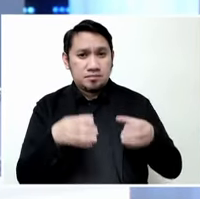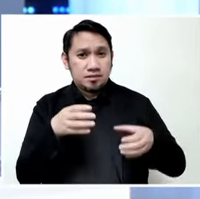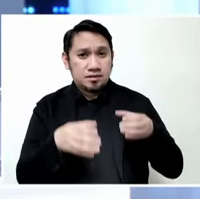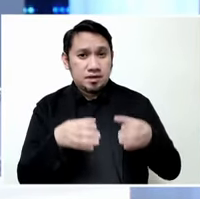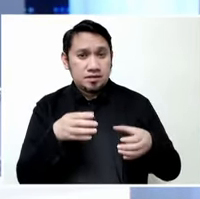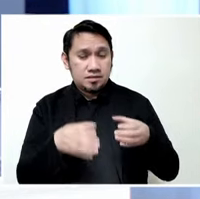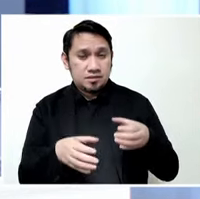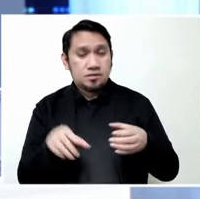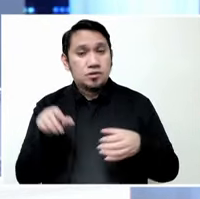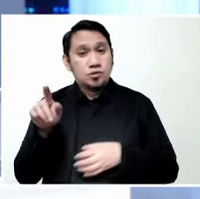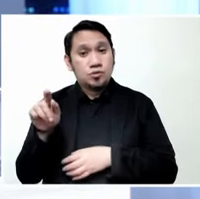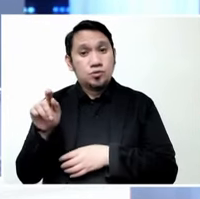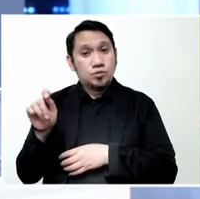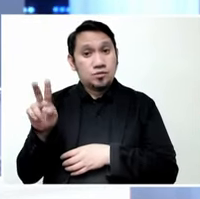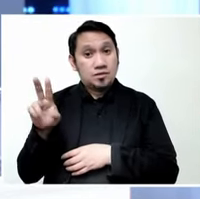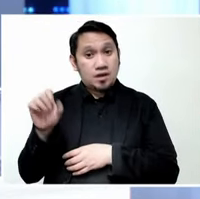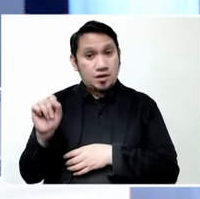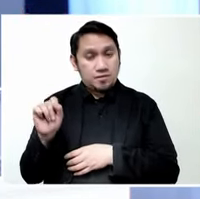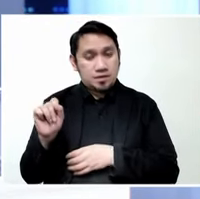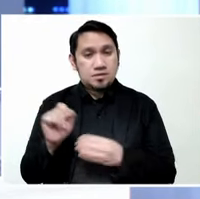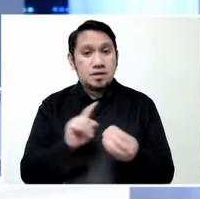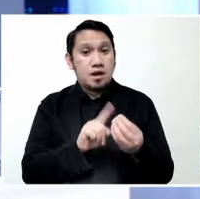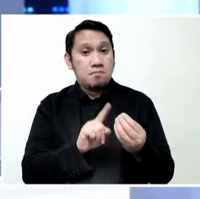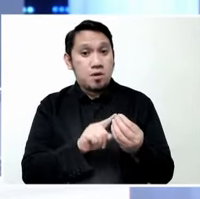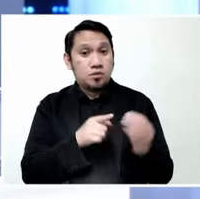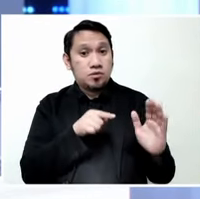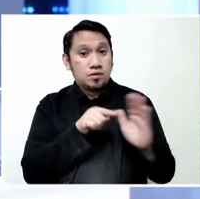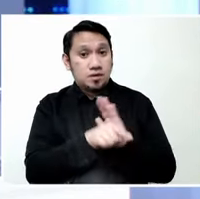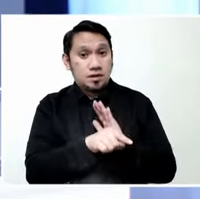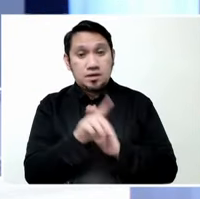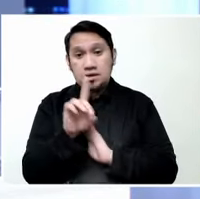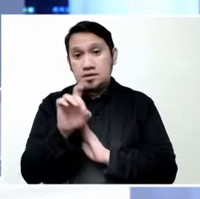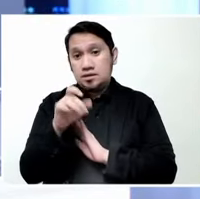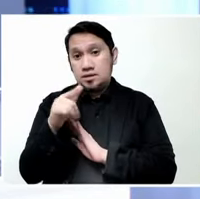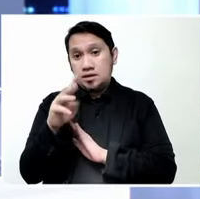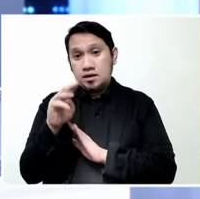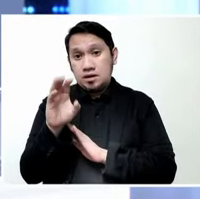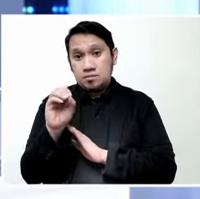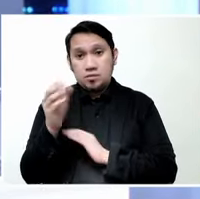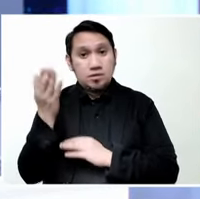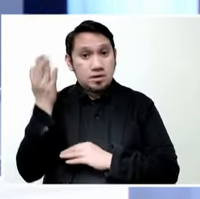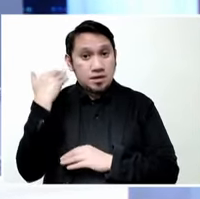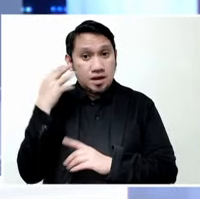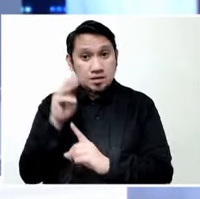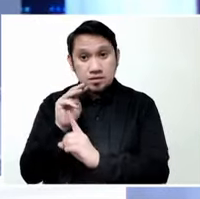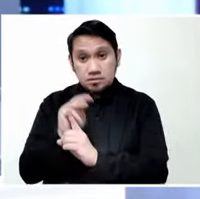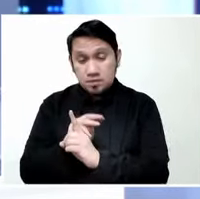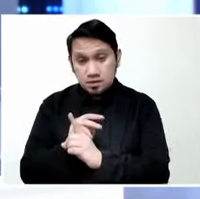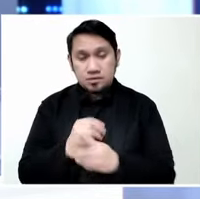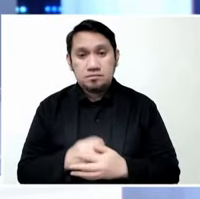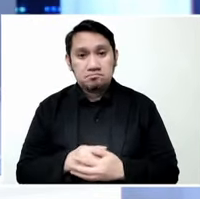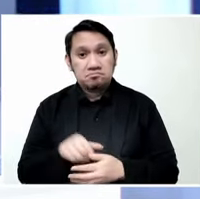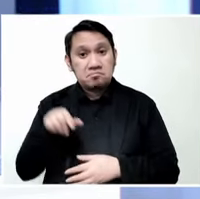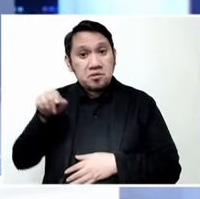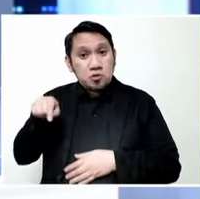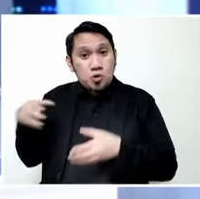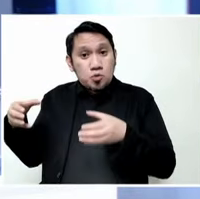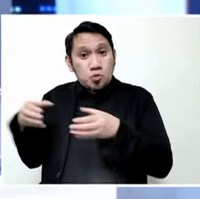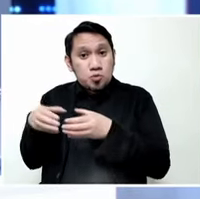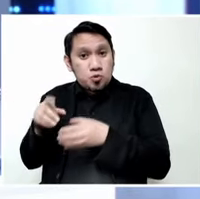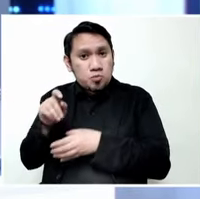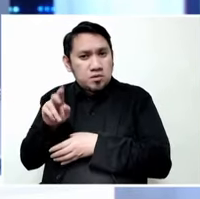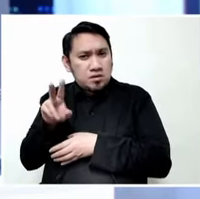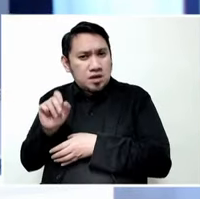pagpatay kay Negros Oriental Governor Roel Degamo noong Marso. Kwenestyon naman ng kampo ni Teves ang